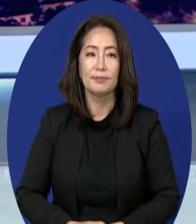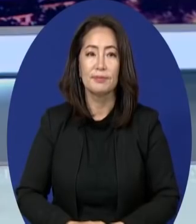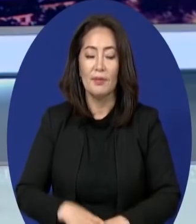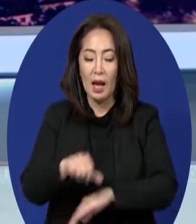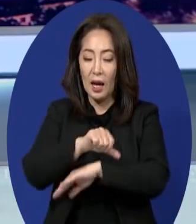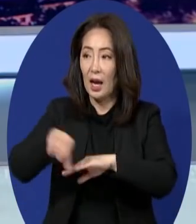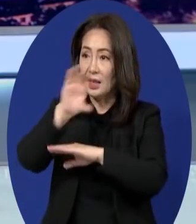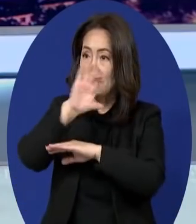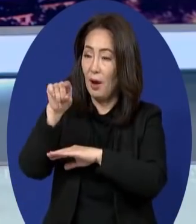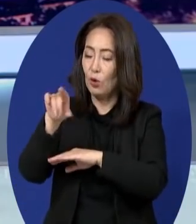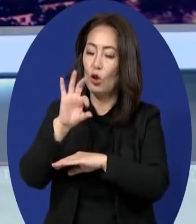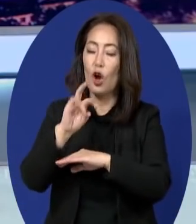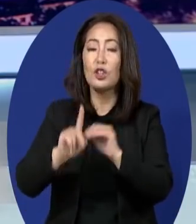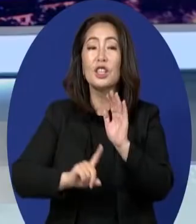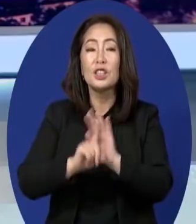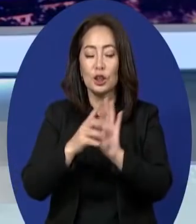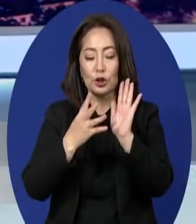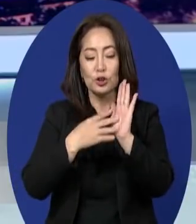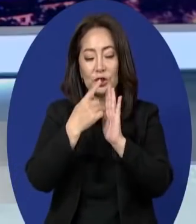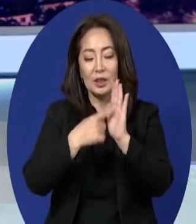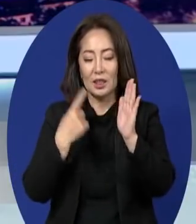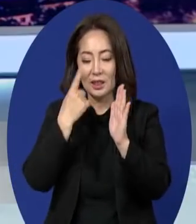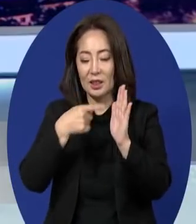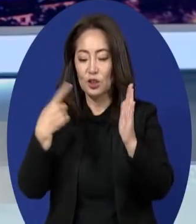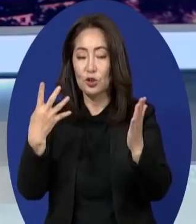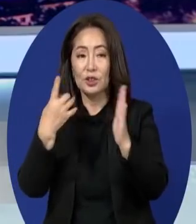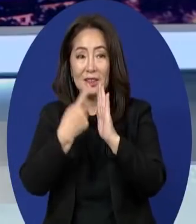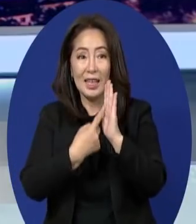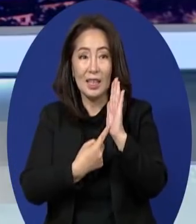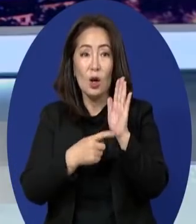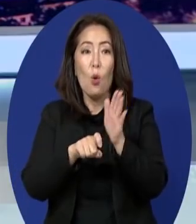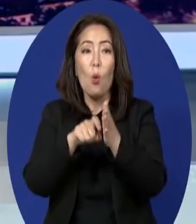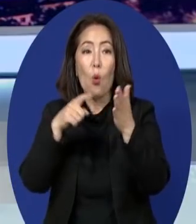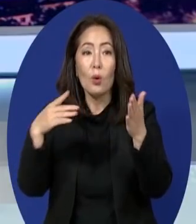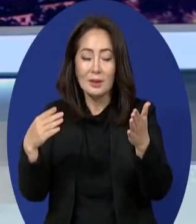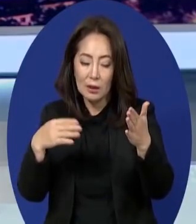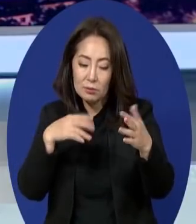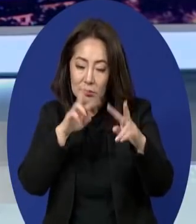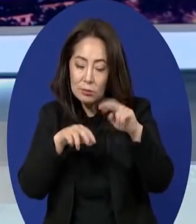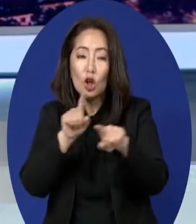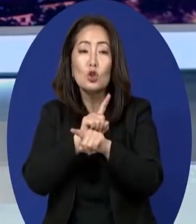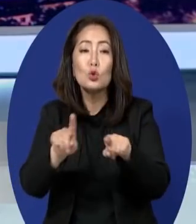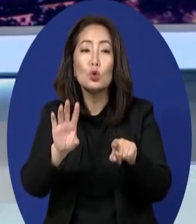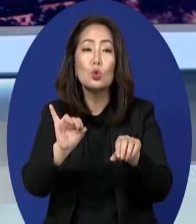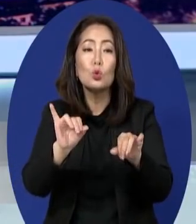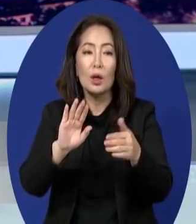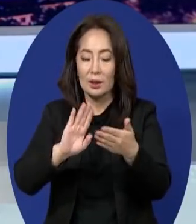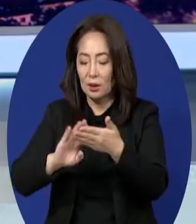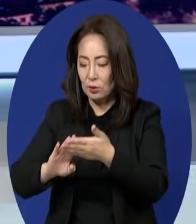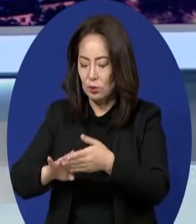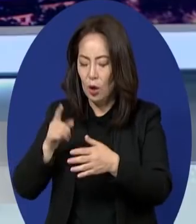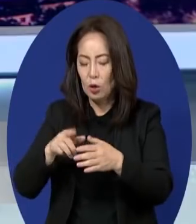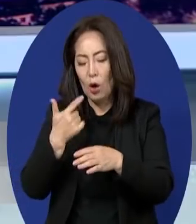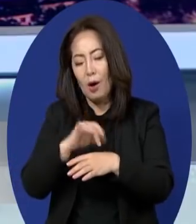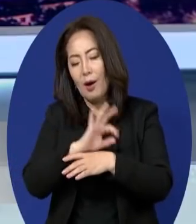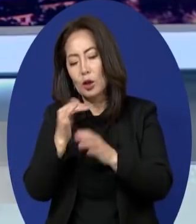Галын байгууллагаас оны эхний 9 сарын хугацаанд илрүүлсэн хэрэг зөрчлийн талаар мэдээллийг олон нийтэд танилцууллаа. Онгарсаар 776